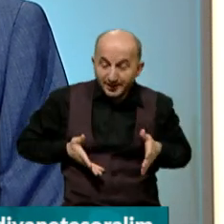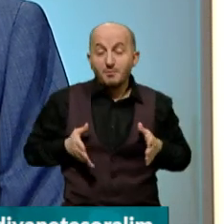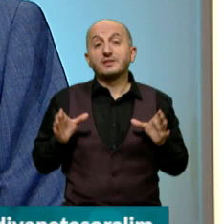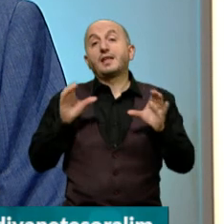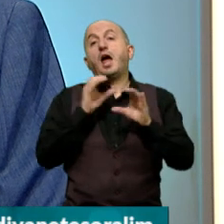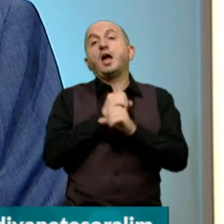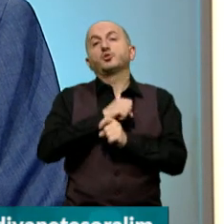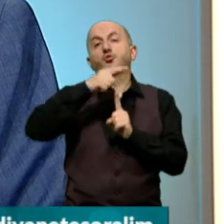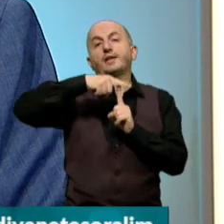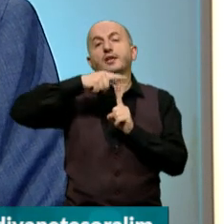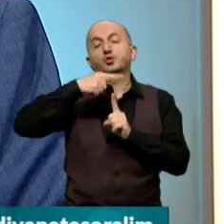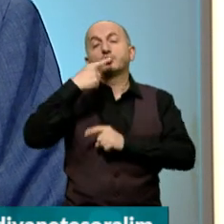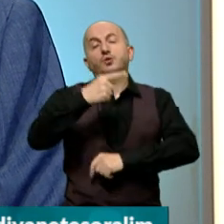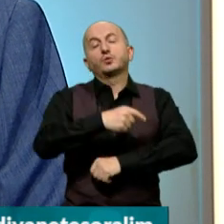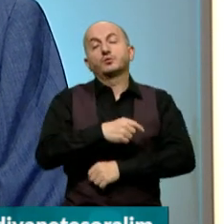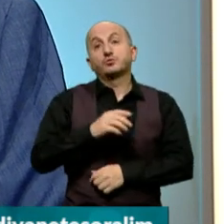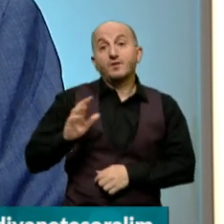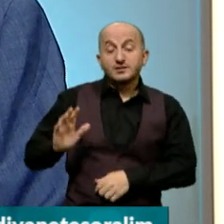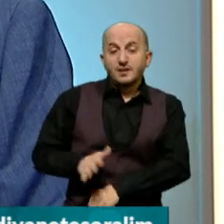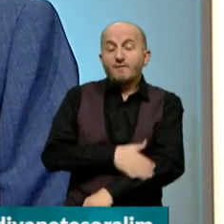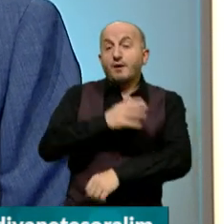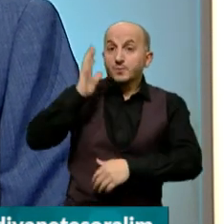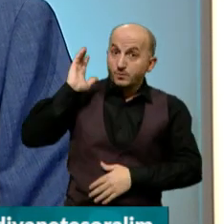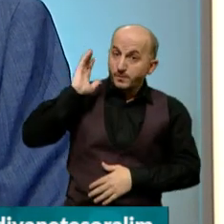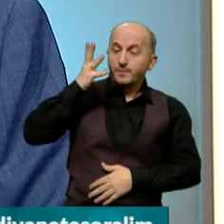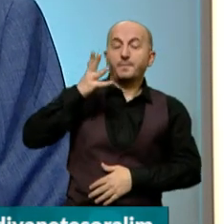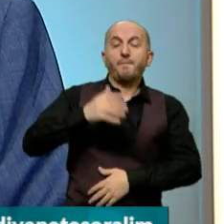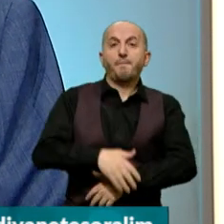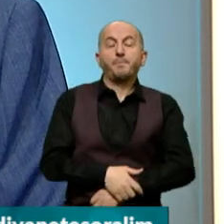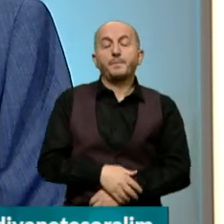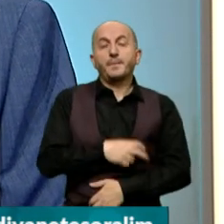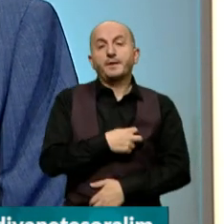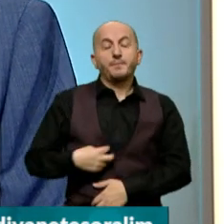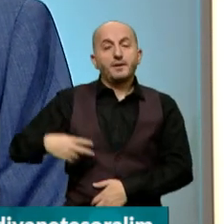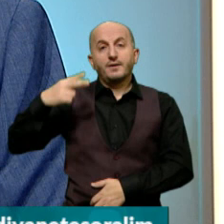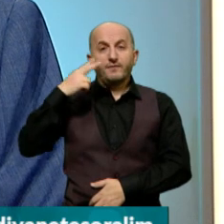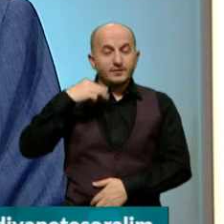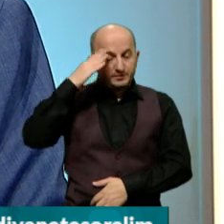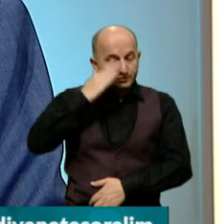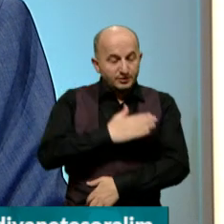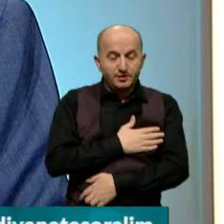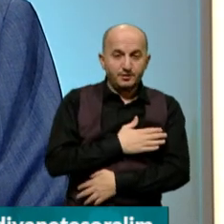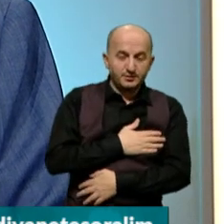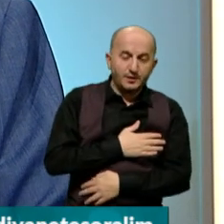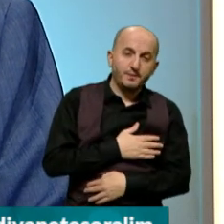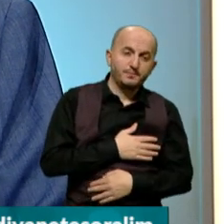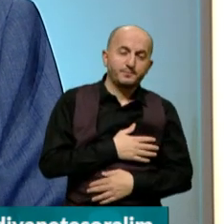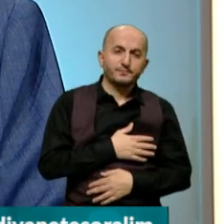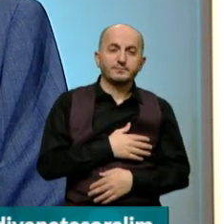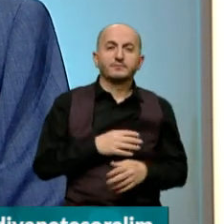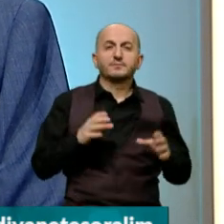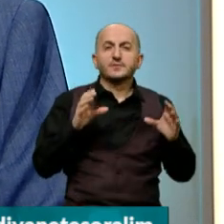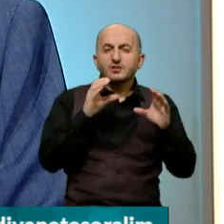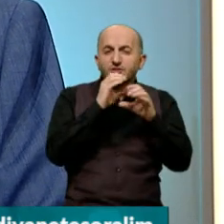kılacağımız namaza teheccüd diyoruz. Çok faziletli bir namazdır. Hazreti Peygamber aleyhissalatu vesselam bu